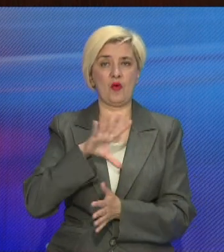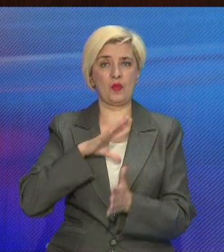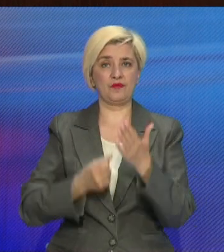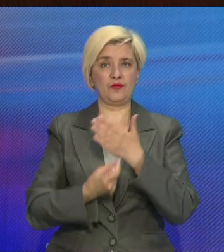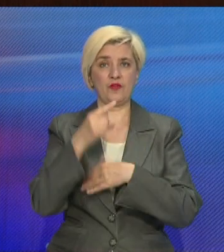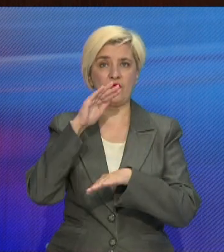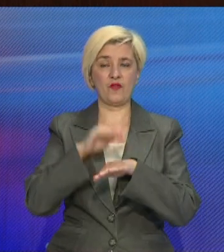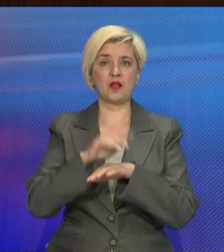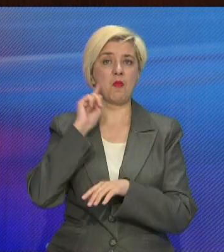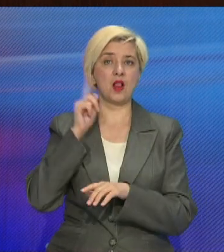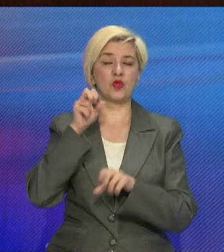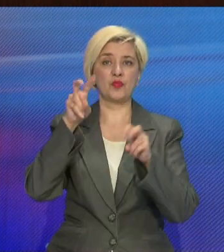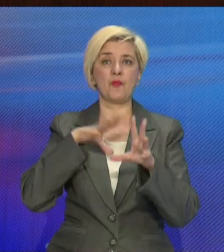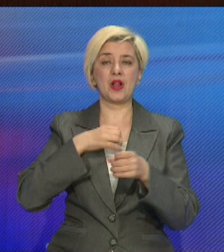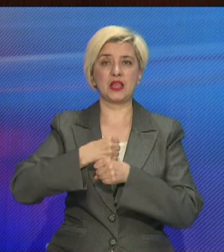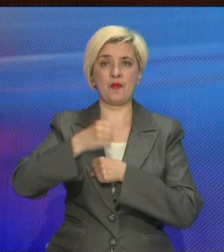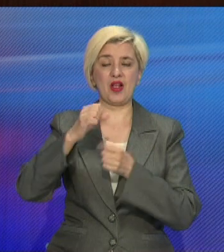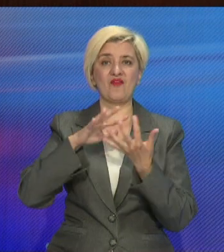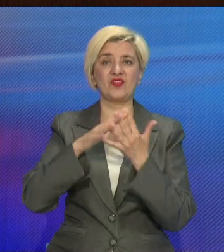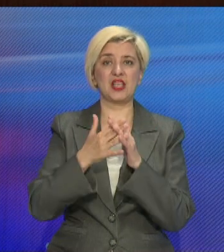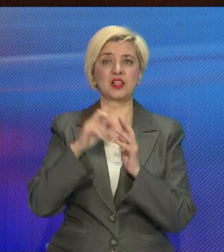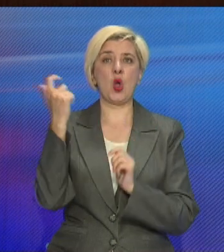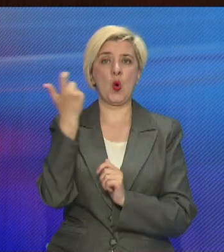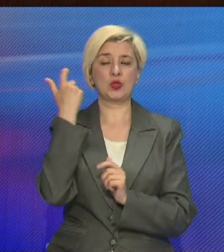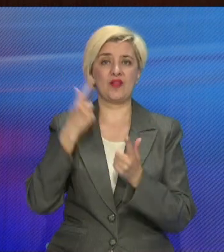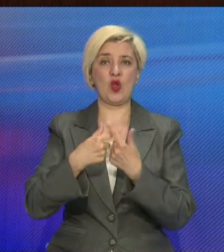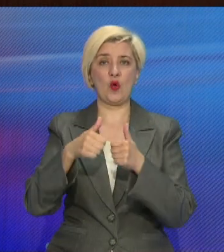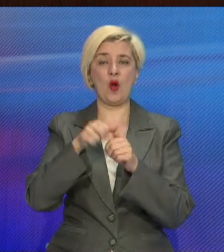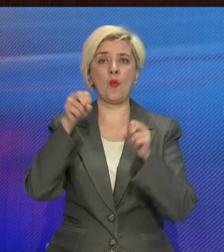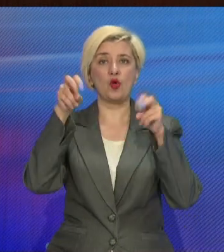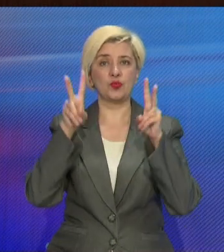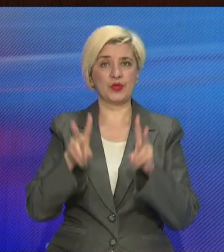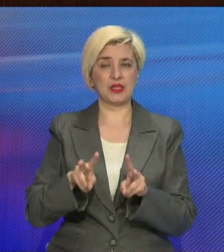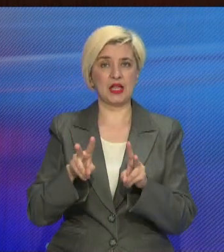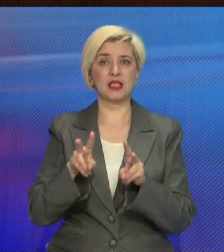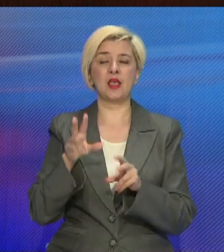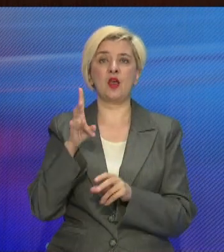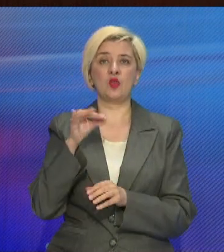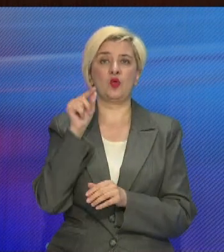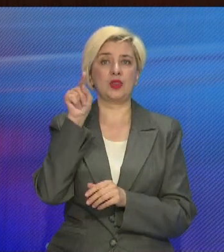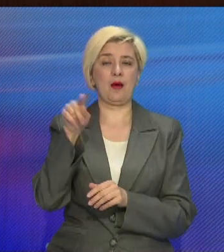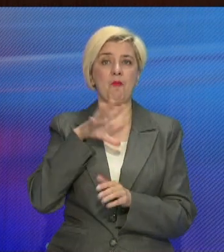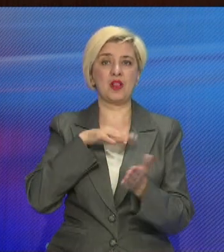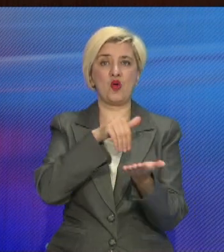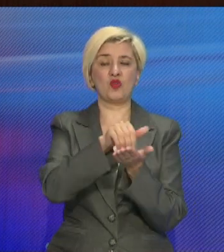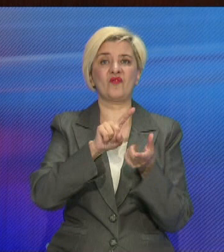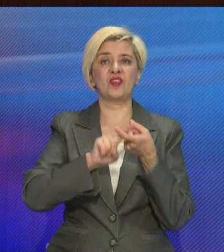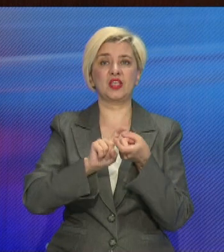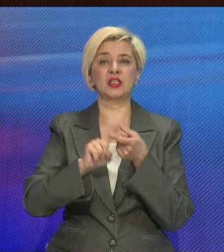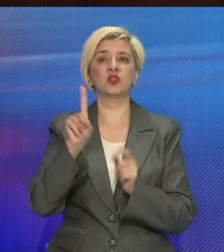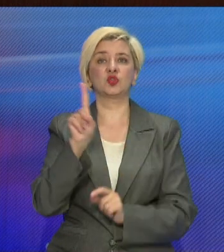факт. Молодой специалист был направлен в сельскохозяйственную организацию по своей специальности, но там ему было отказано в связи с тем, что он не